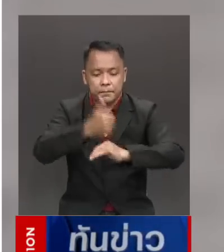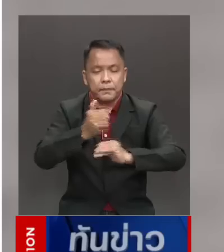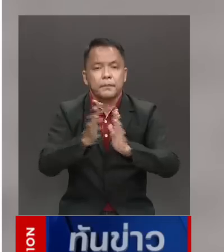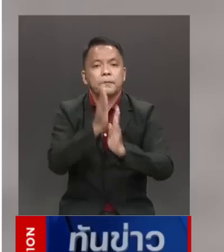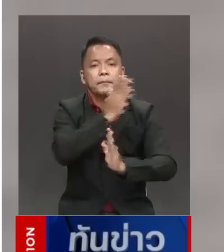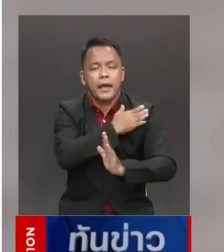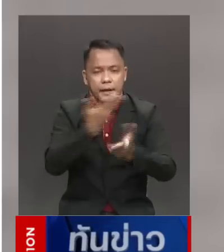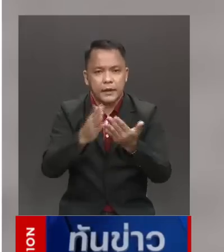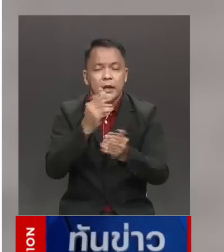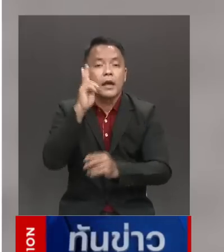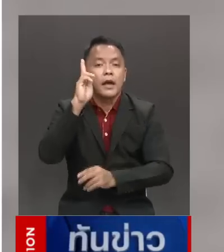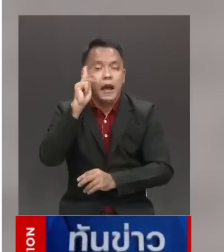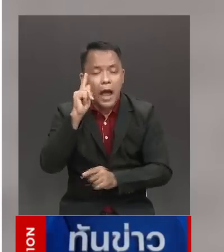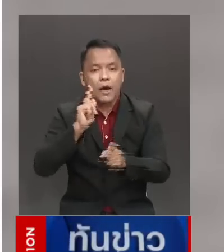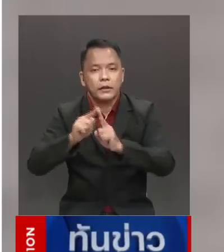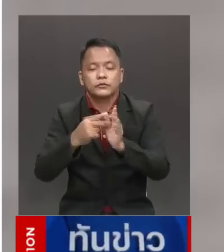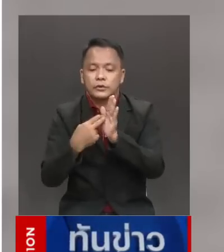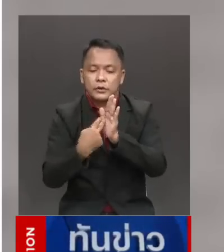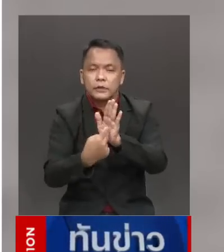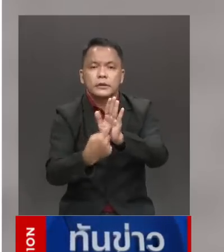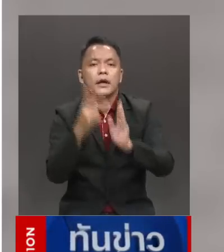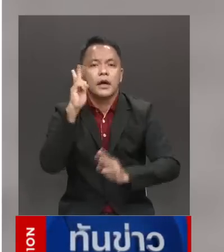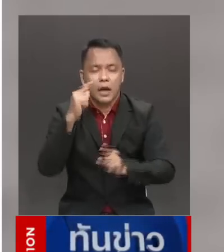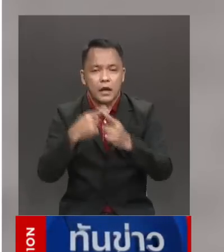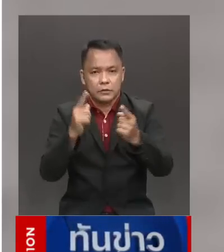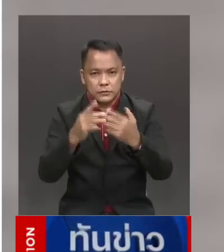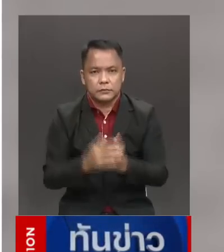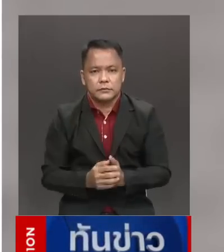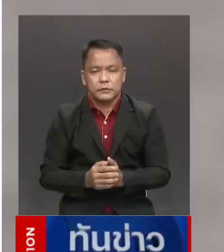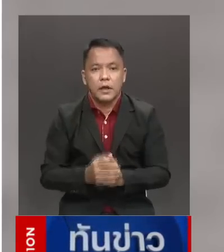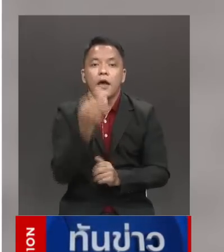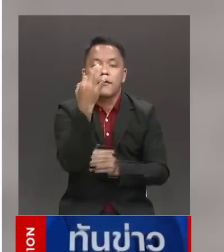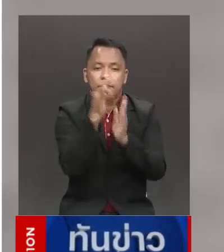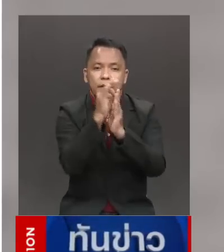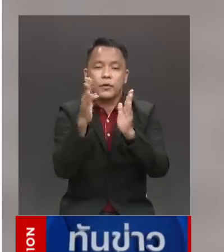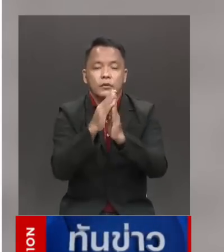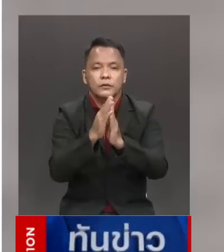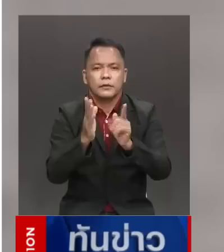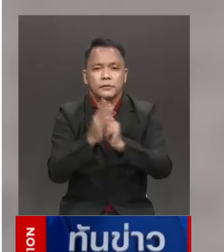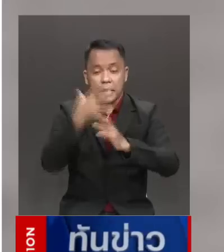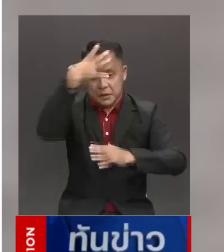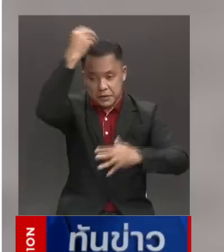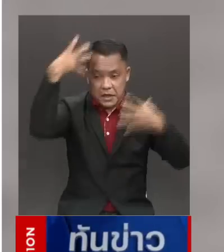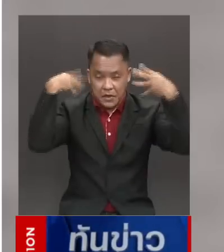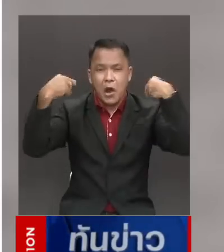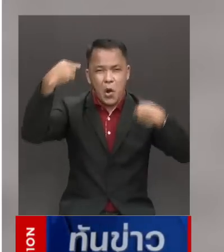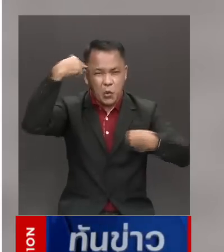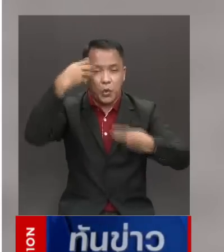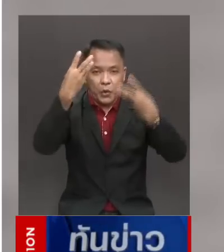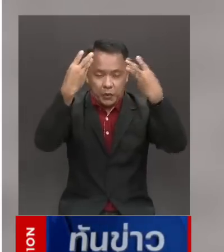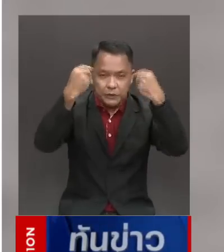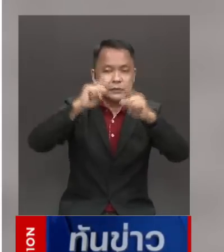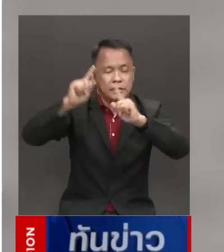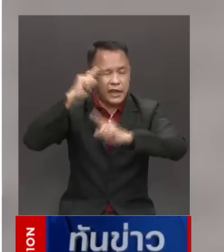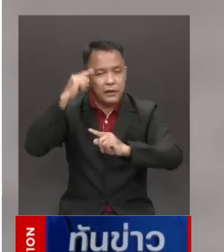มไปถึงมีสื่อมวลชนเนี่ยนำเสนอข่าวนะคะปรากฏว่า Facebookเทวดาผู้อย่างรู้ฟ้าดินอากาศมหาส